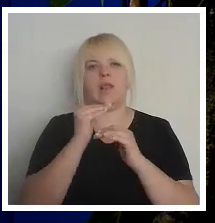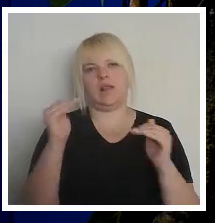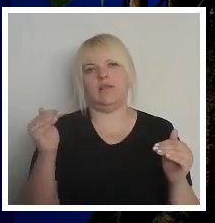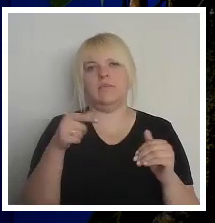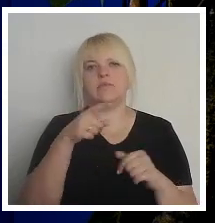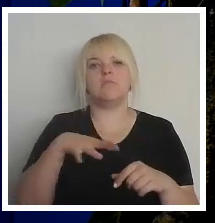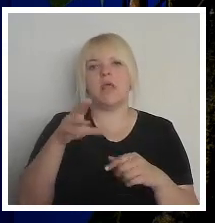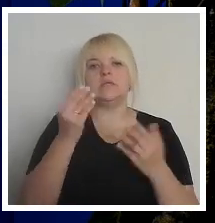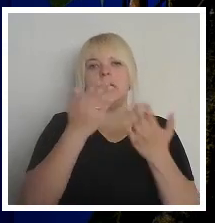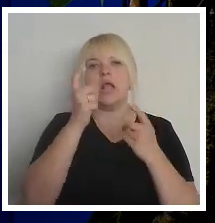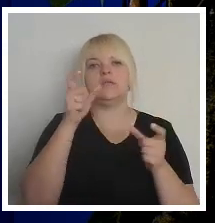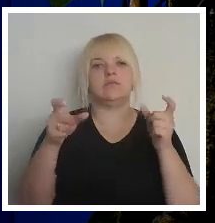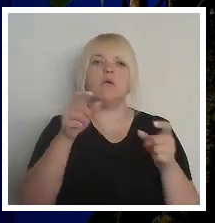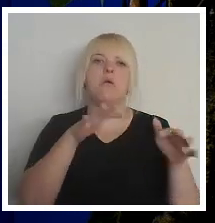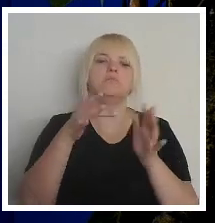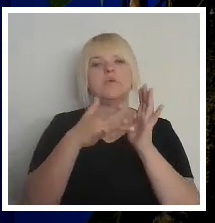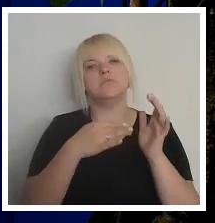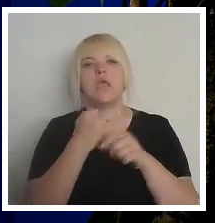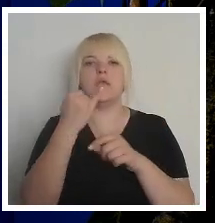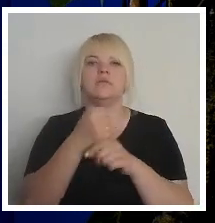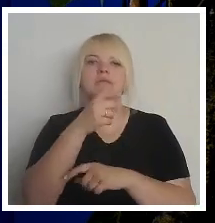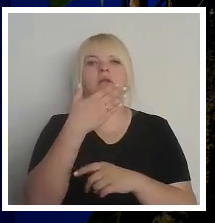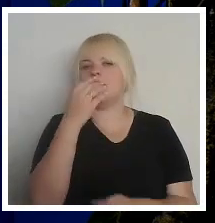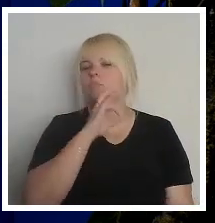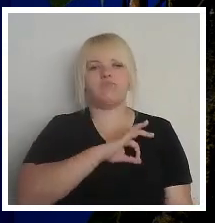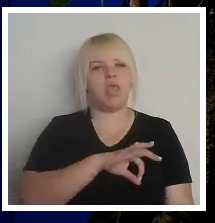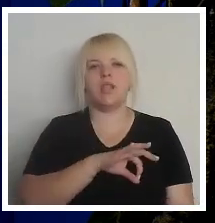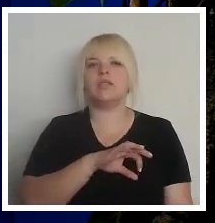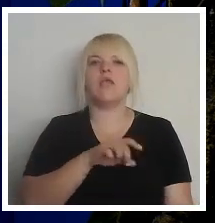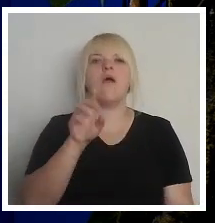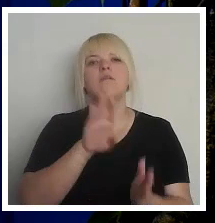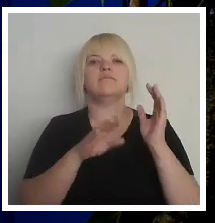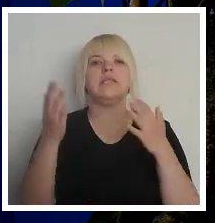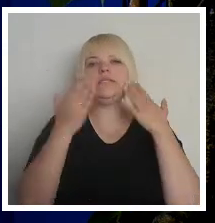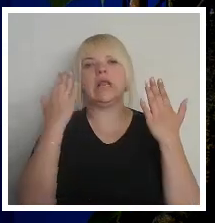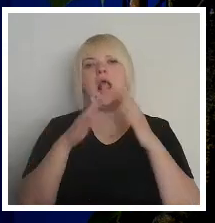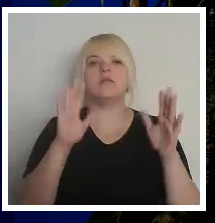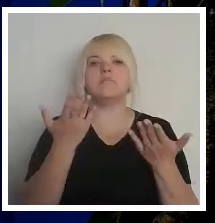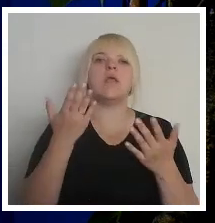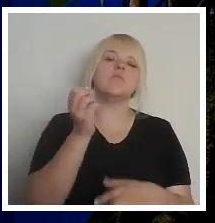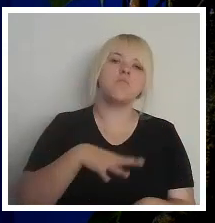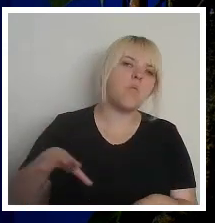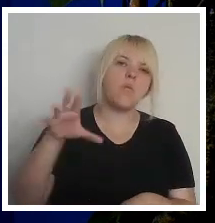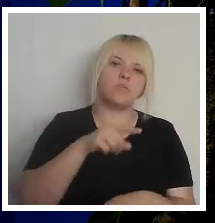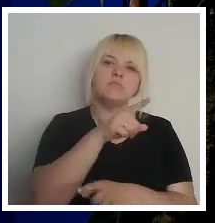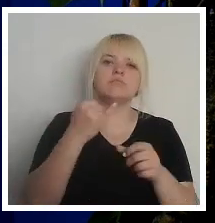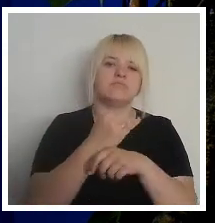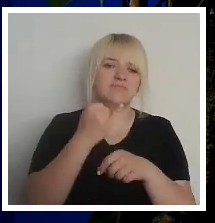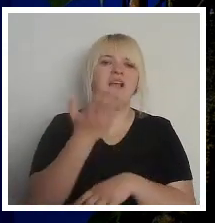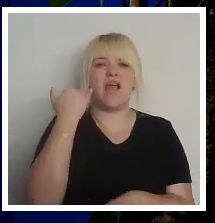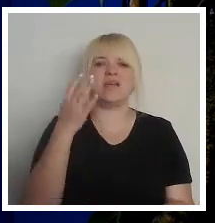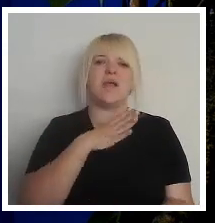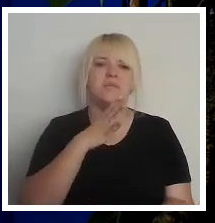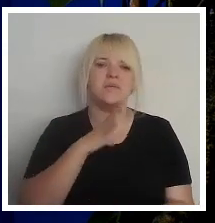saviem lasītājiem uzorganizējam kādu ekskursiju, tā nav peļņa, tas tāda izklaide, bet mums tāda brauciena bija agrāk, bet